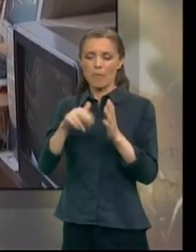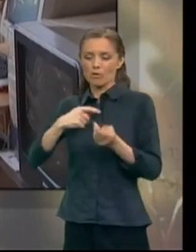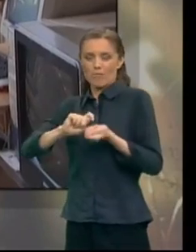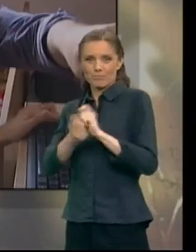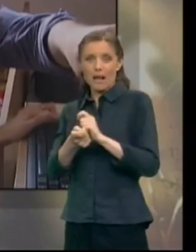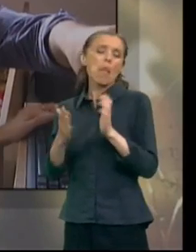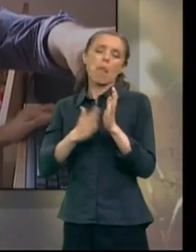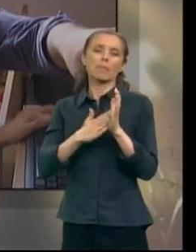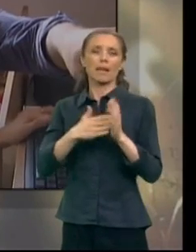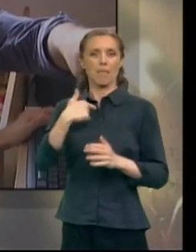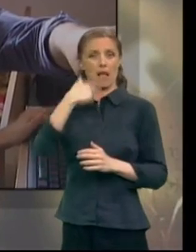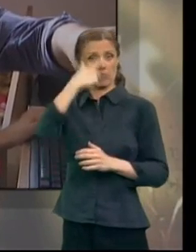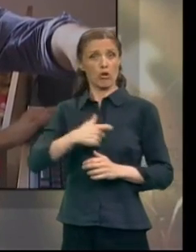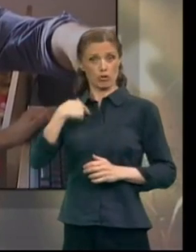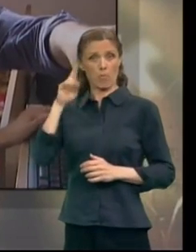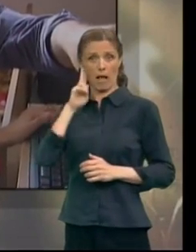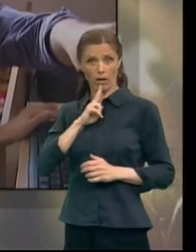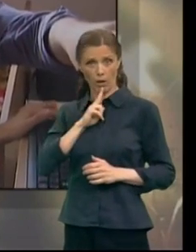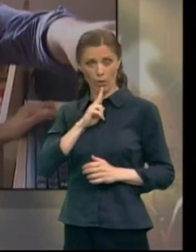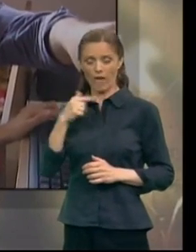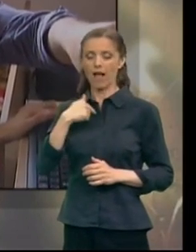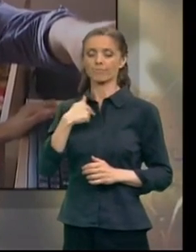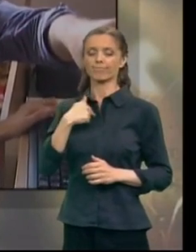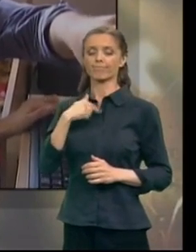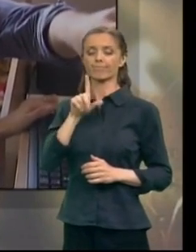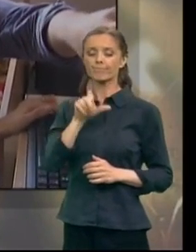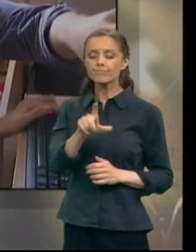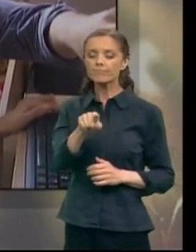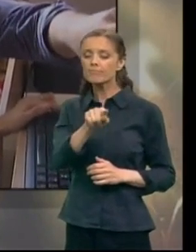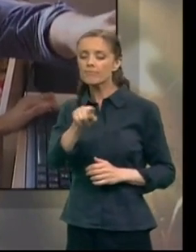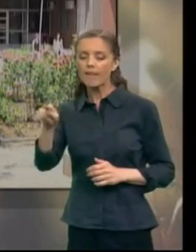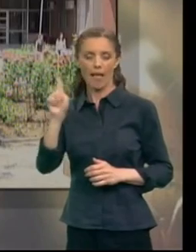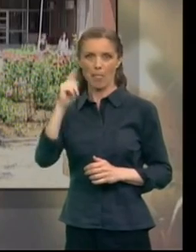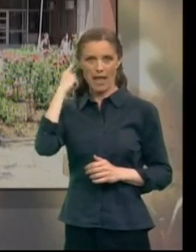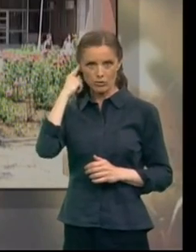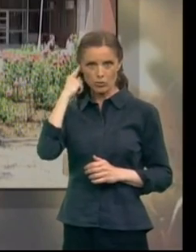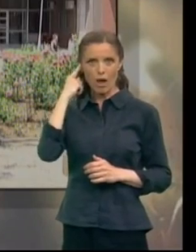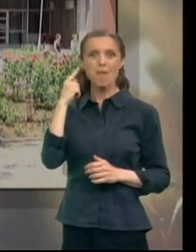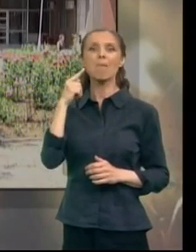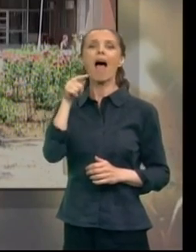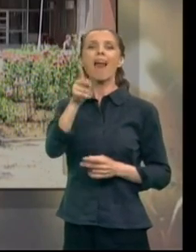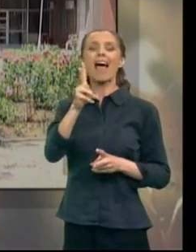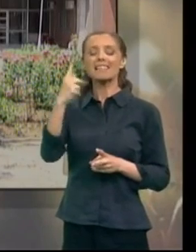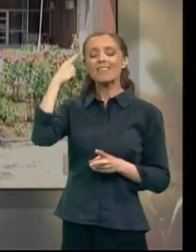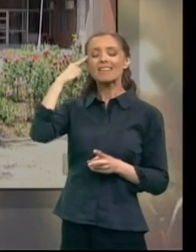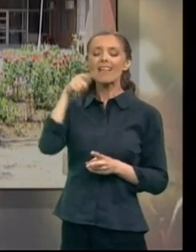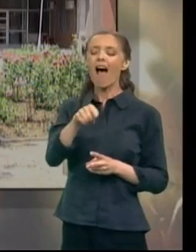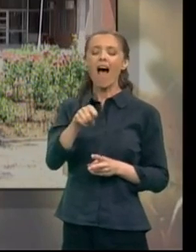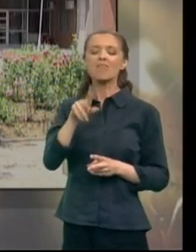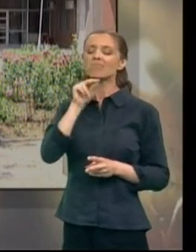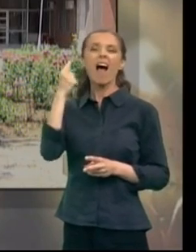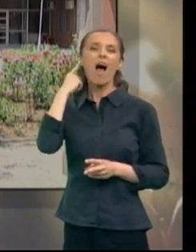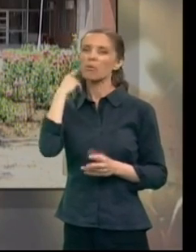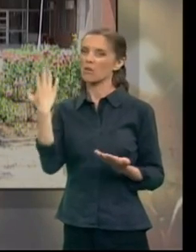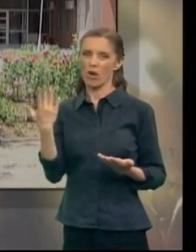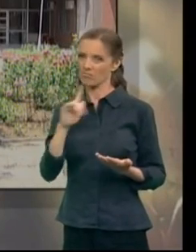ne čuje će onda prijaviti se da ona ne čuje, što znači da joj audio informacija nije dovoljna, nego